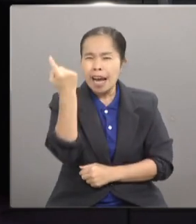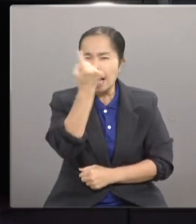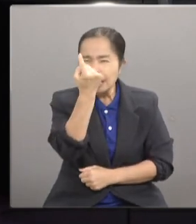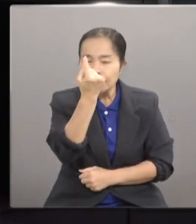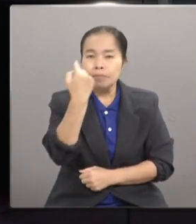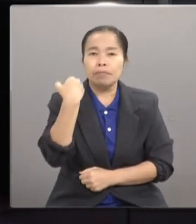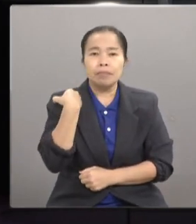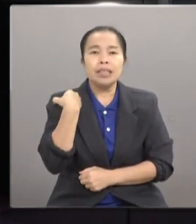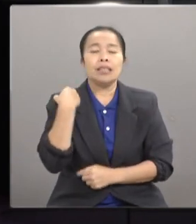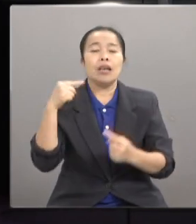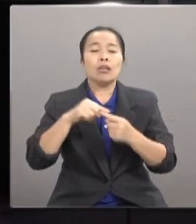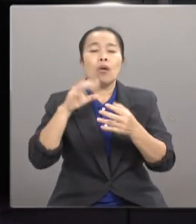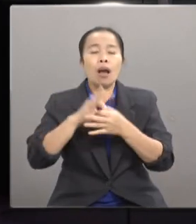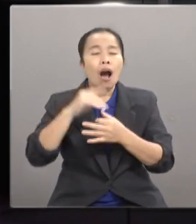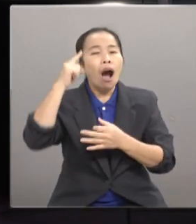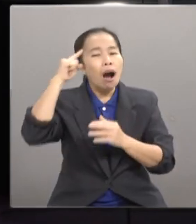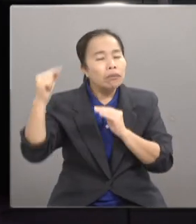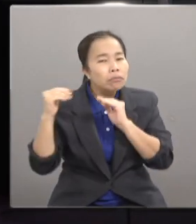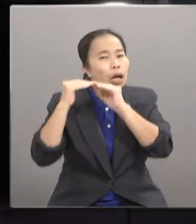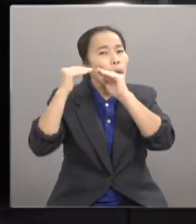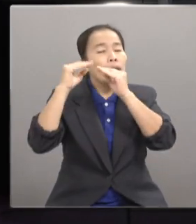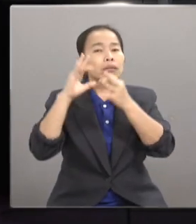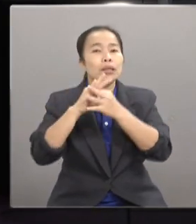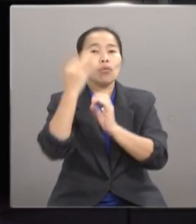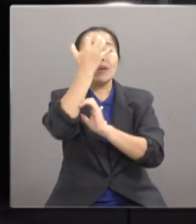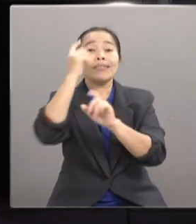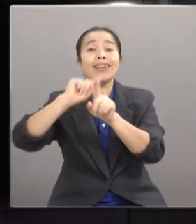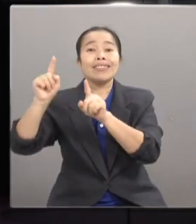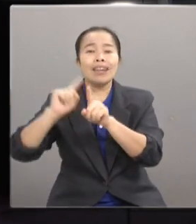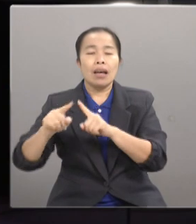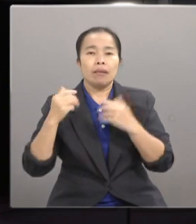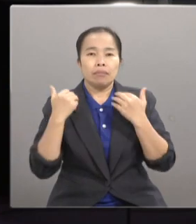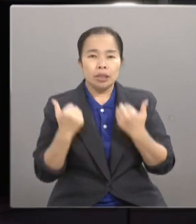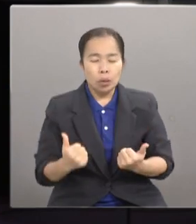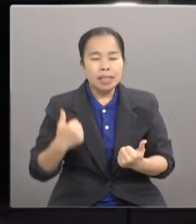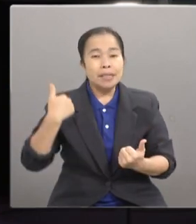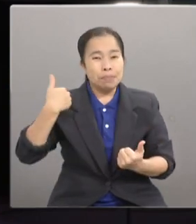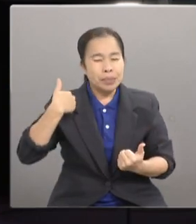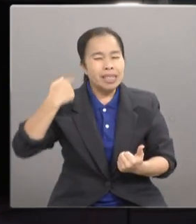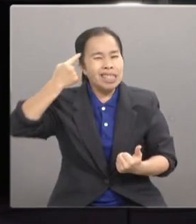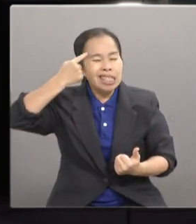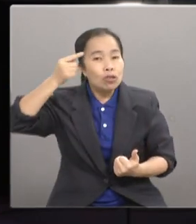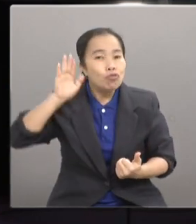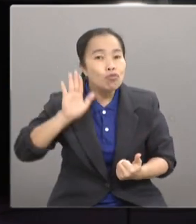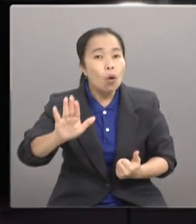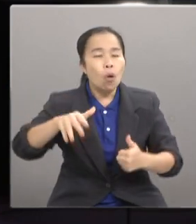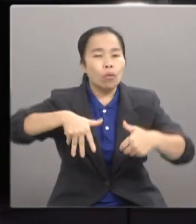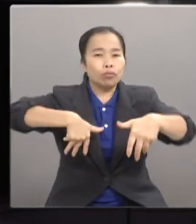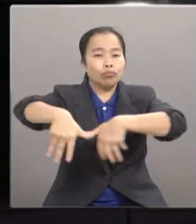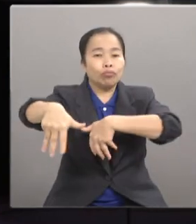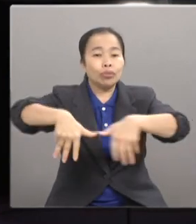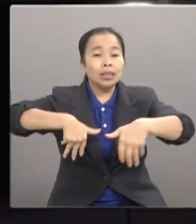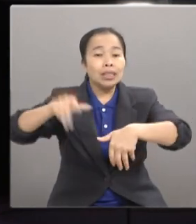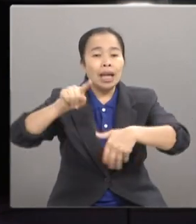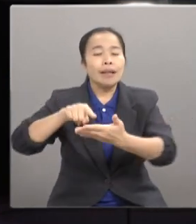จะช่วผชมรู้เทดัสื่อไปด้วยกัแต่ว่าสำหรบช่วนี้มีความพดเห็นจากแนรายการพนที่ชีวิตซึมกออกาศใน